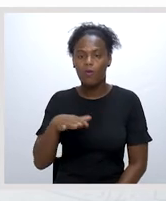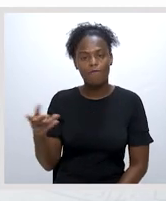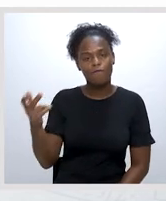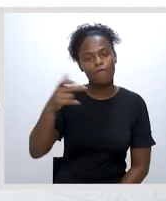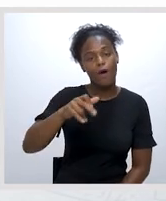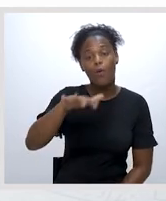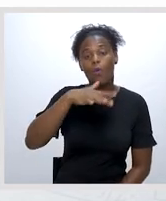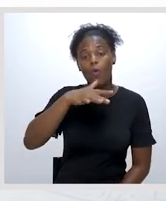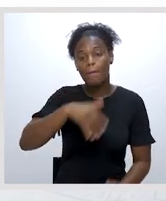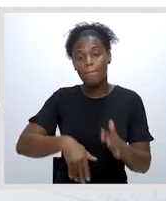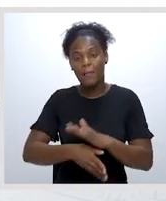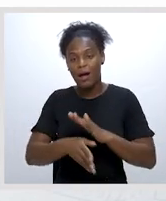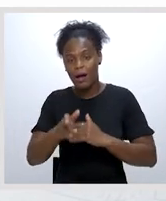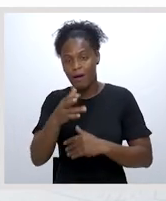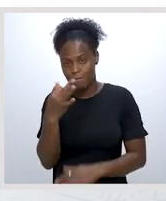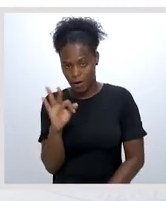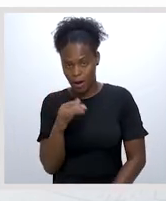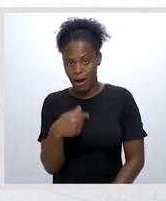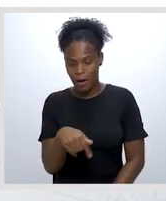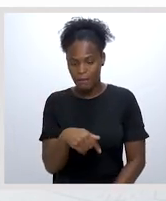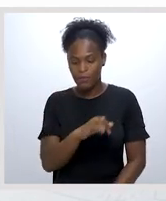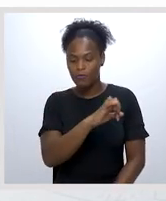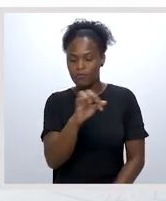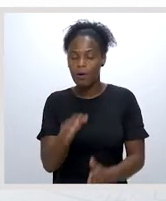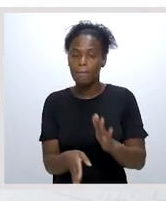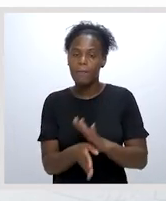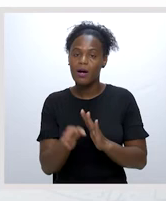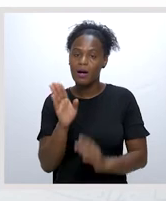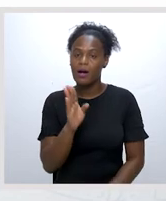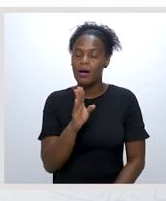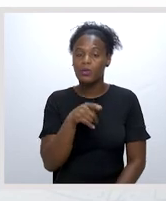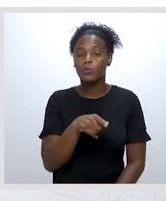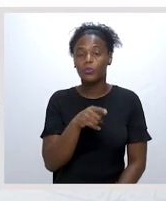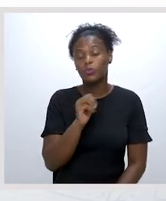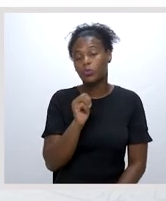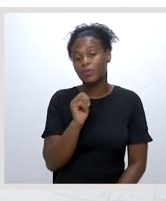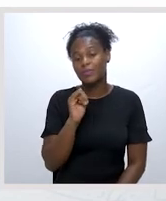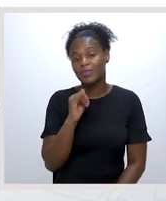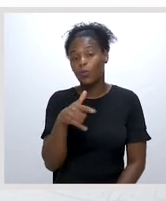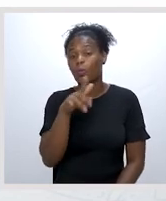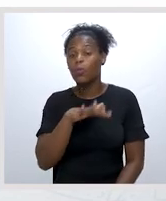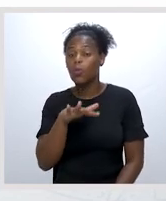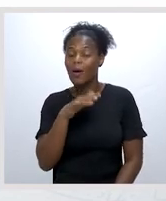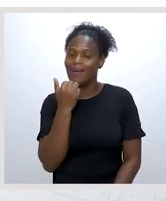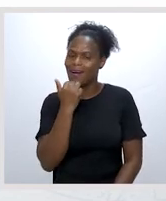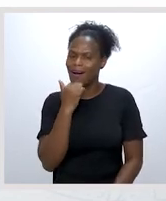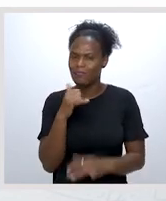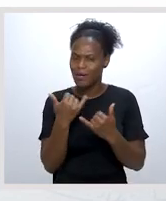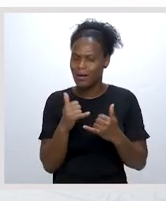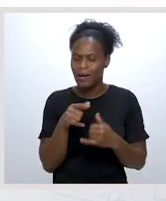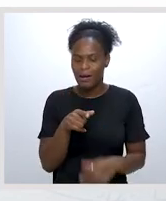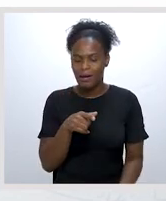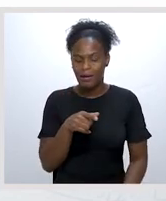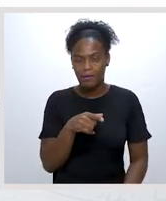d'où l'on part, on a les phrases « Vous repartirez du site enchanté » et «